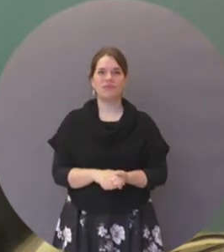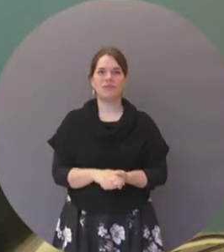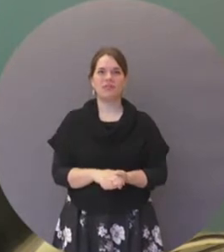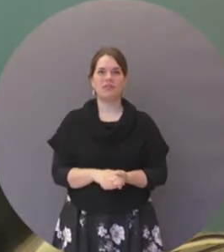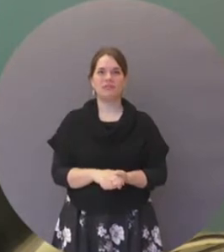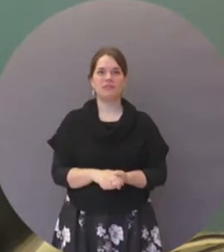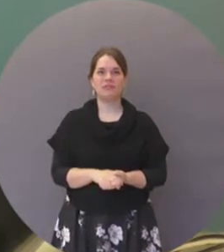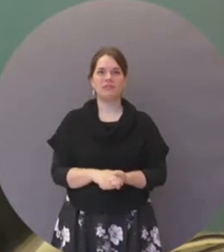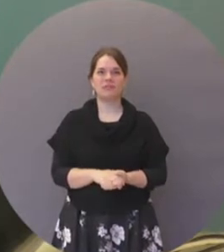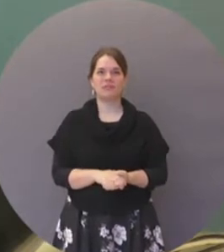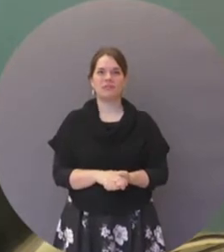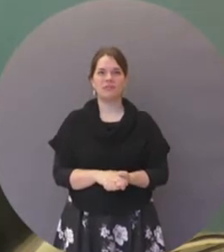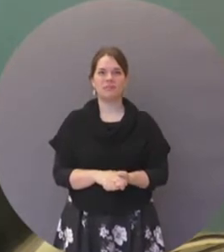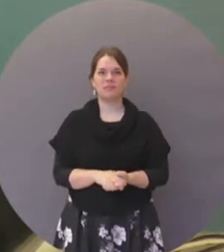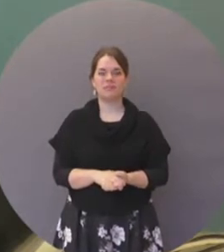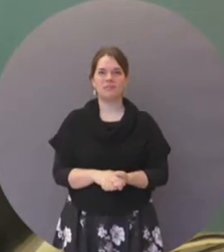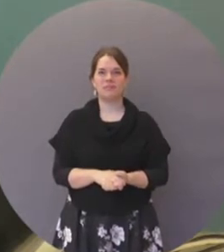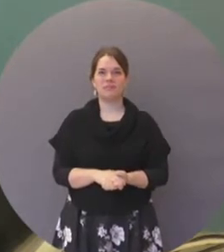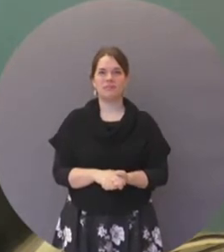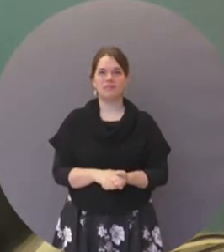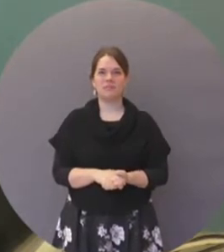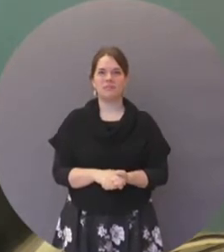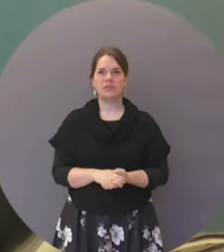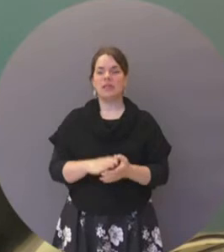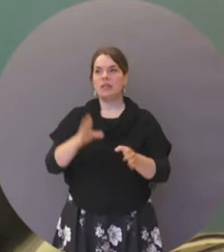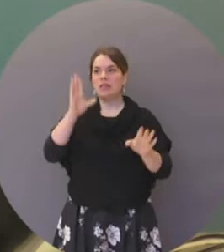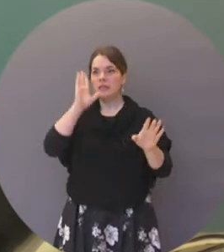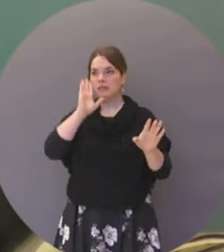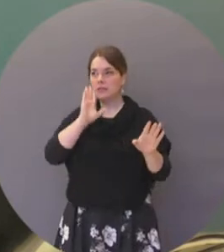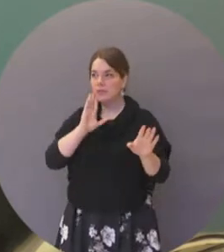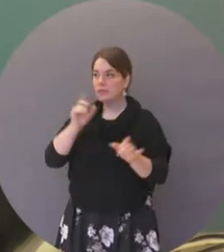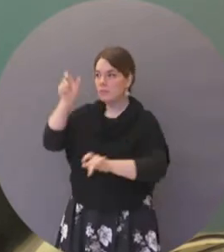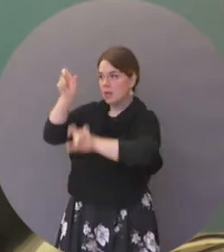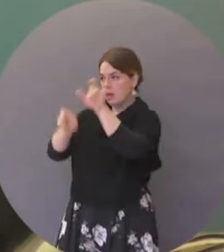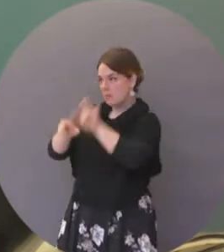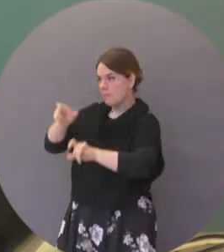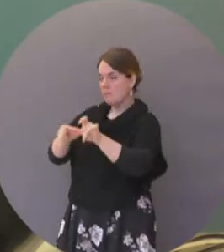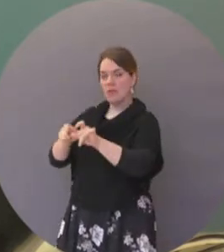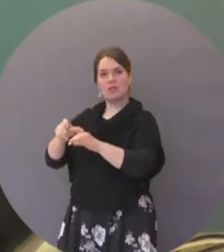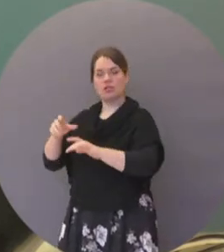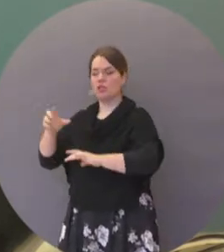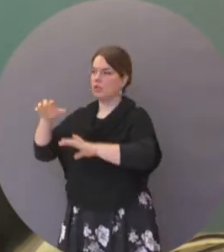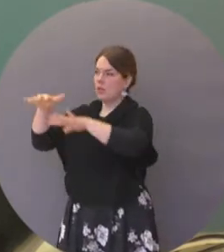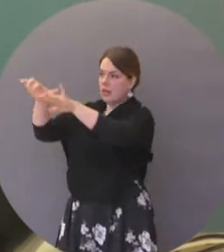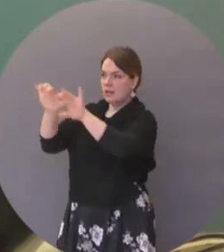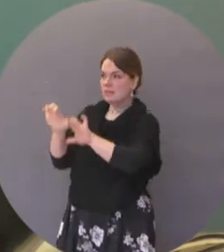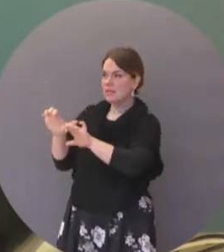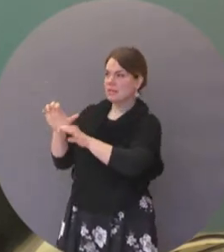demandez aux membres de notre ami administration de rejoindre